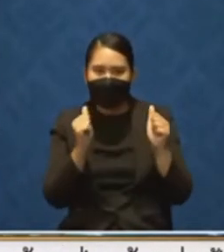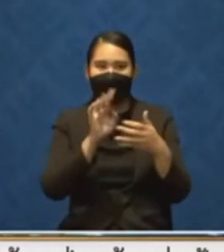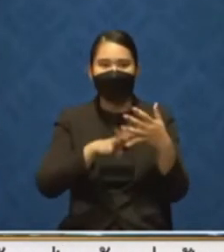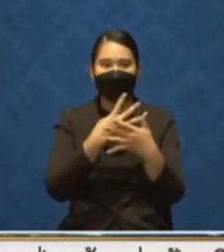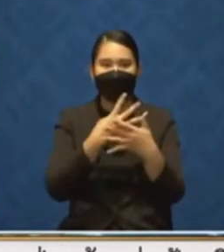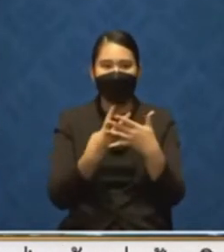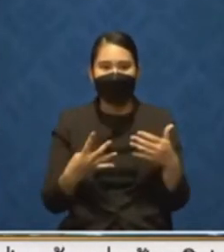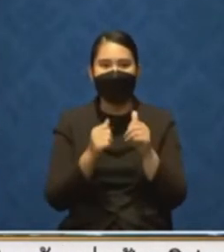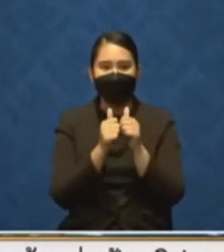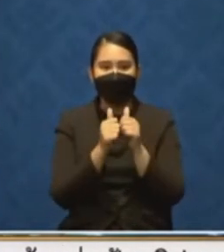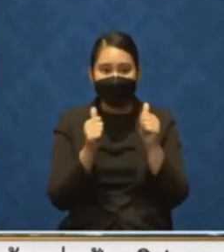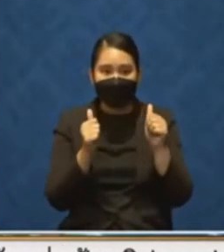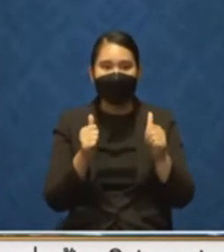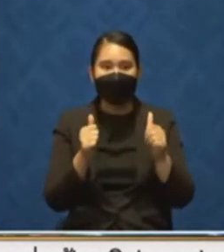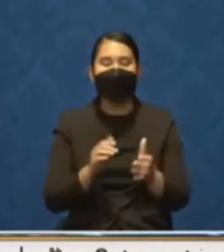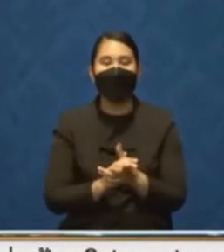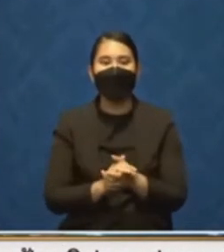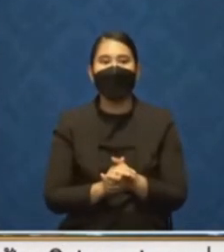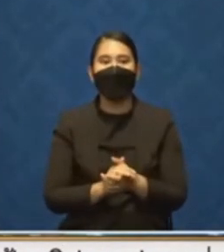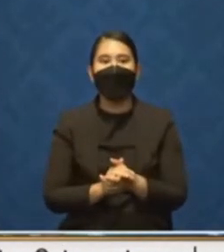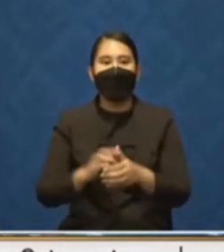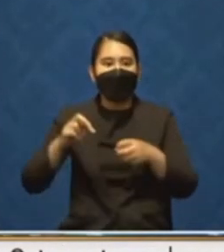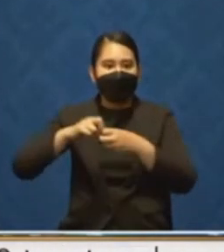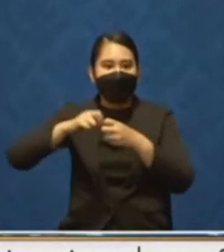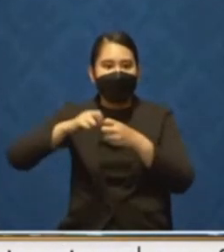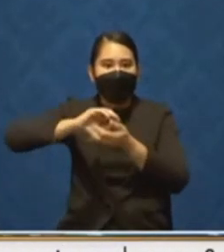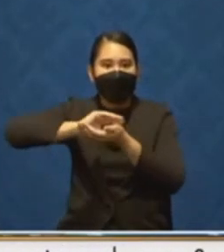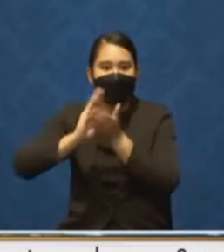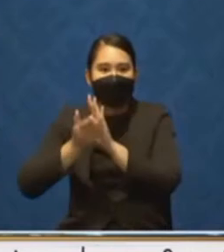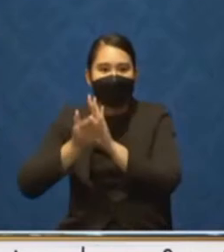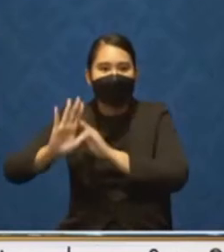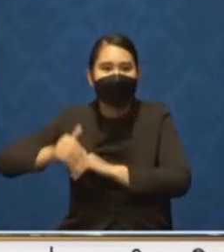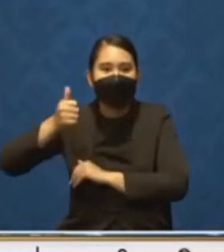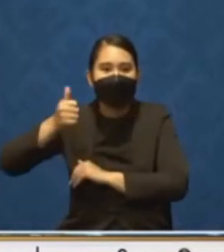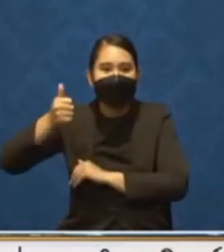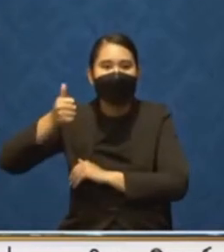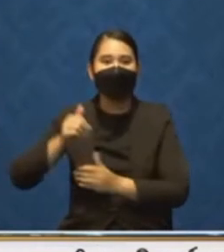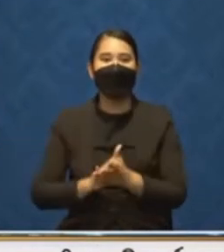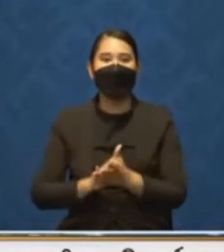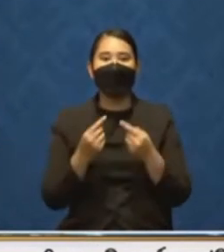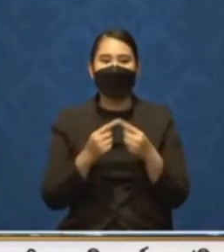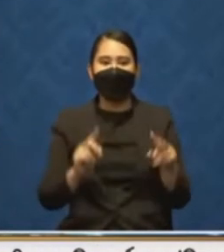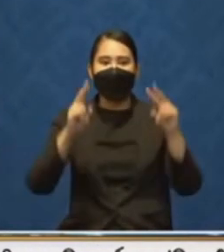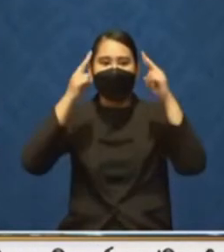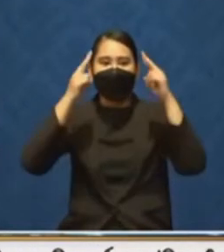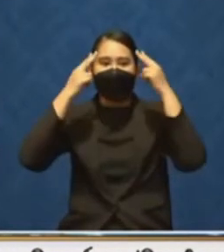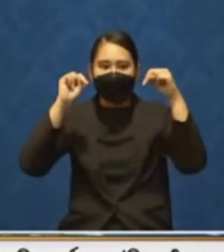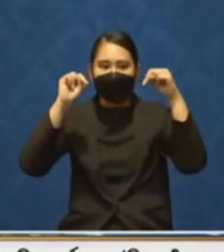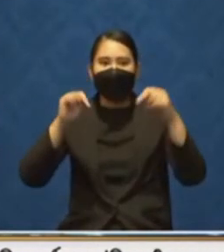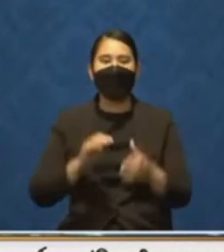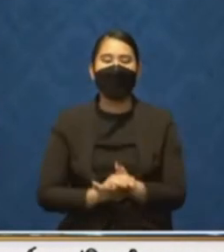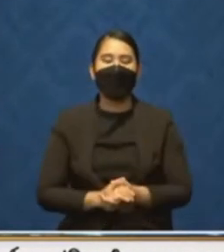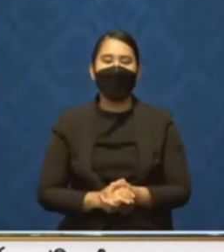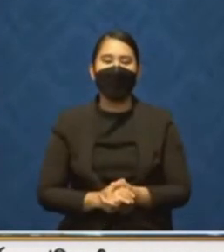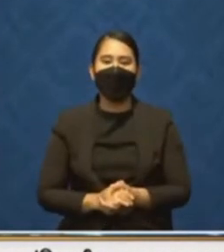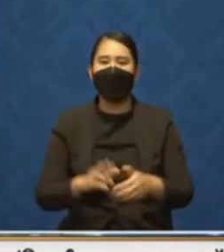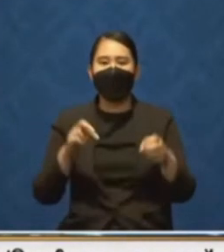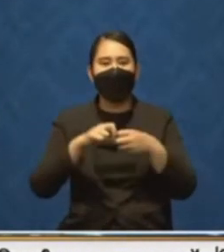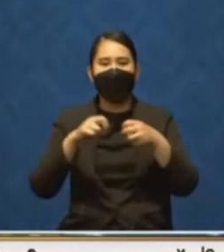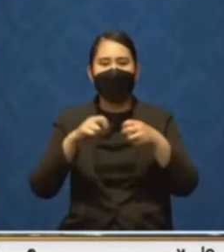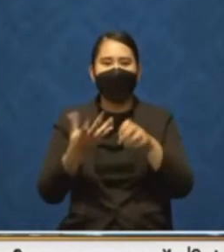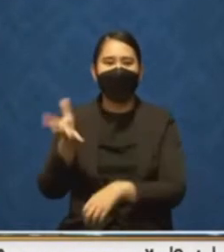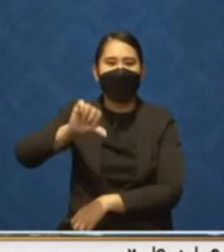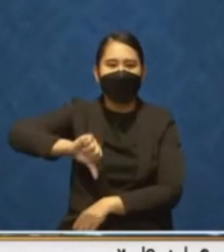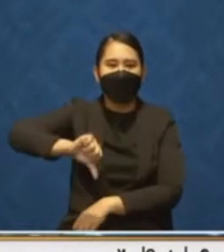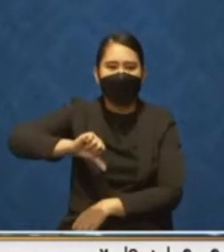ทำกับอ่าประเทศเมียนมาร์ได้ดีๆวิกฤตจะกลายเป็นโอกาสครับแต่ถ้านายกรัฐมนตรีทำให้วิกฤตกลายเป็นหายนะซะพม่า